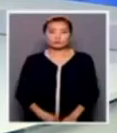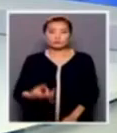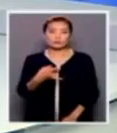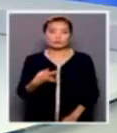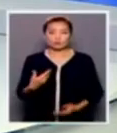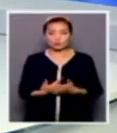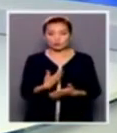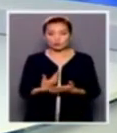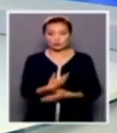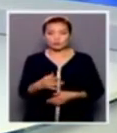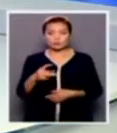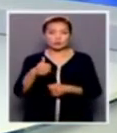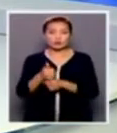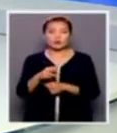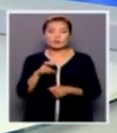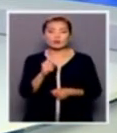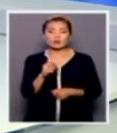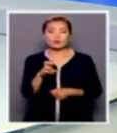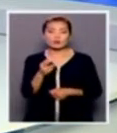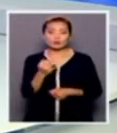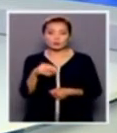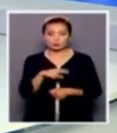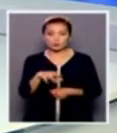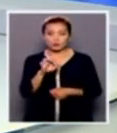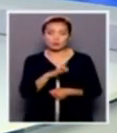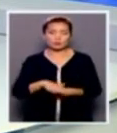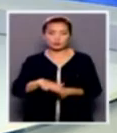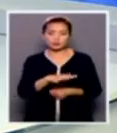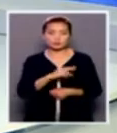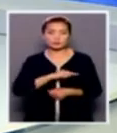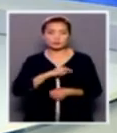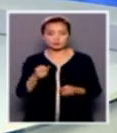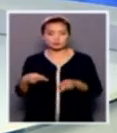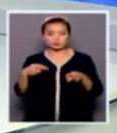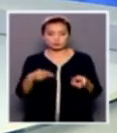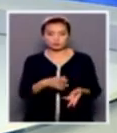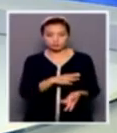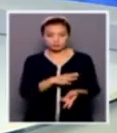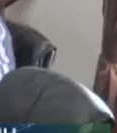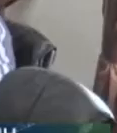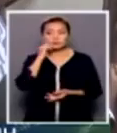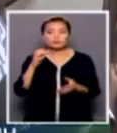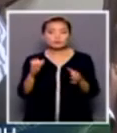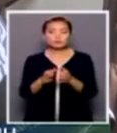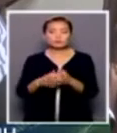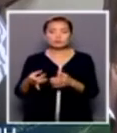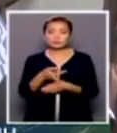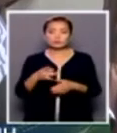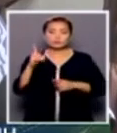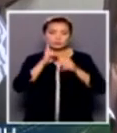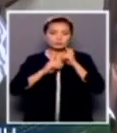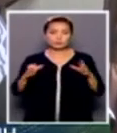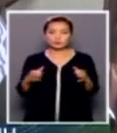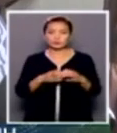Өңір жаңалықтары. Аймақ башысы Махамбет Досмухамбетов Атырау облысына жұмыс сапармен келген. Ардагерлер ұйымы республикалық